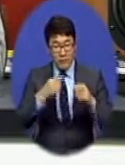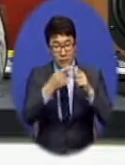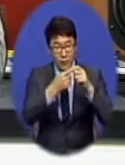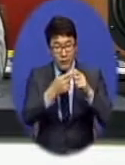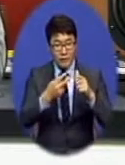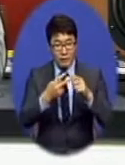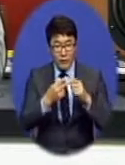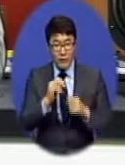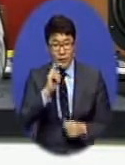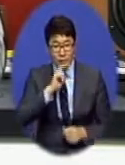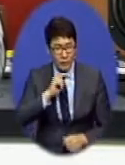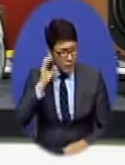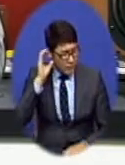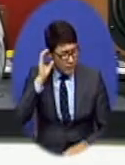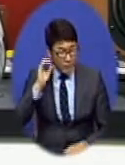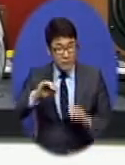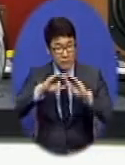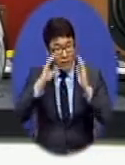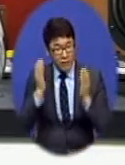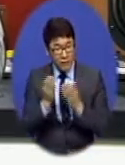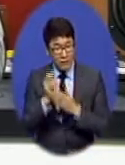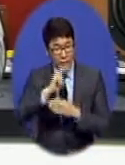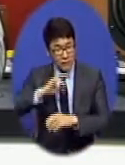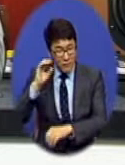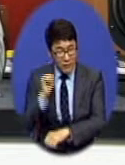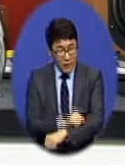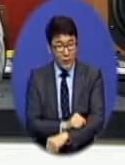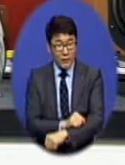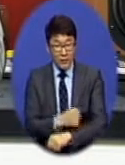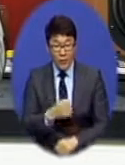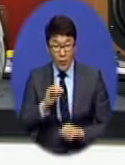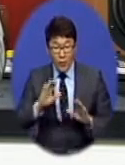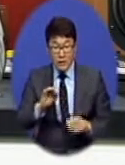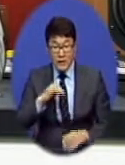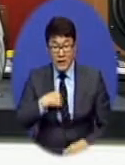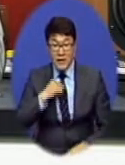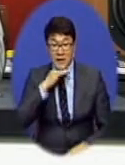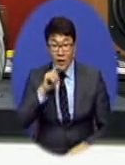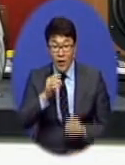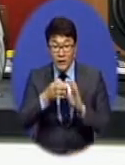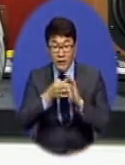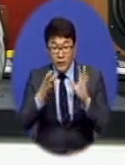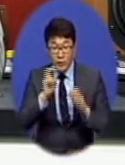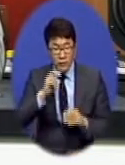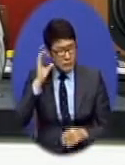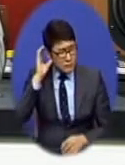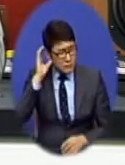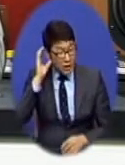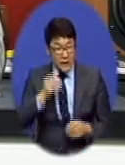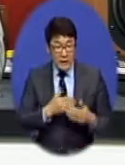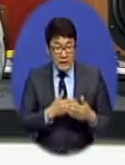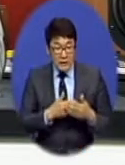첫 번째 참가자서부터 두 번째 참가자분도 상당히 노래를 잘하시네요. 네, 내 나이가 어때서 너무 잘 들었는데요. 최현주님의 그